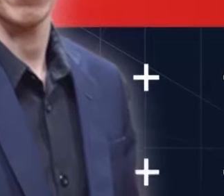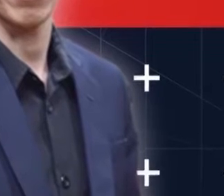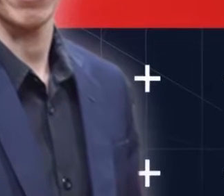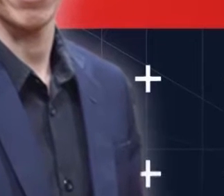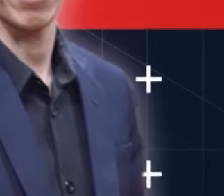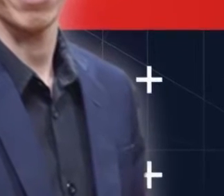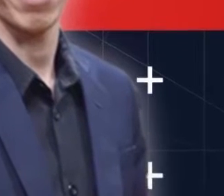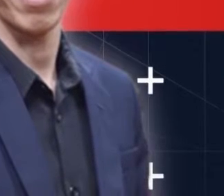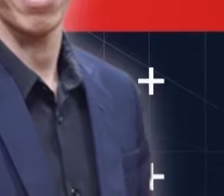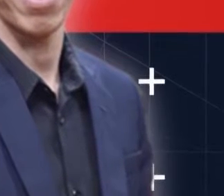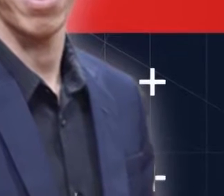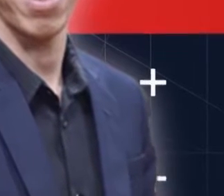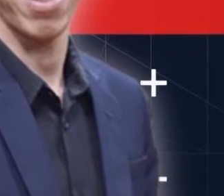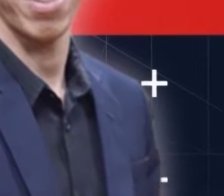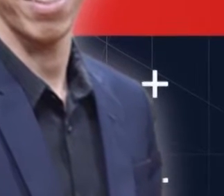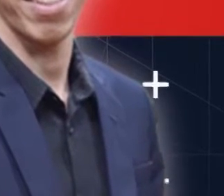yang